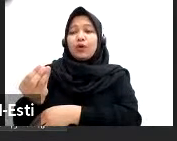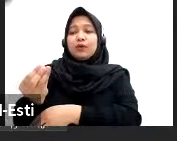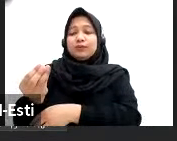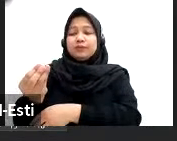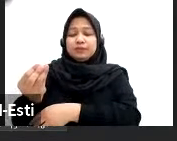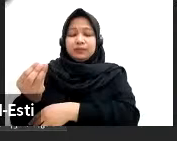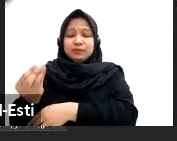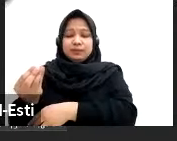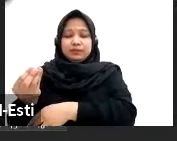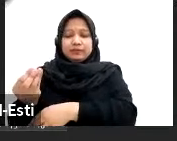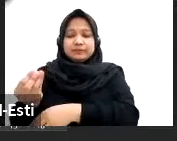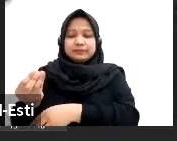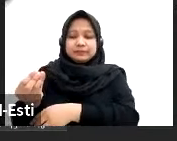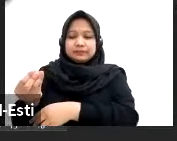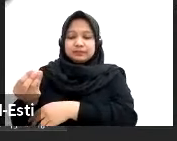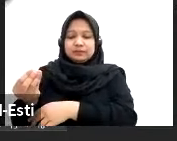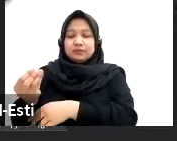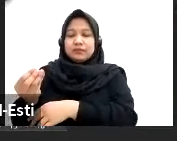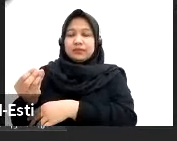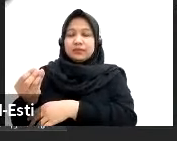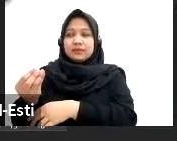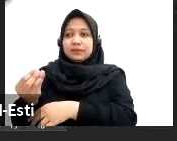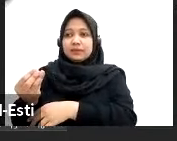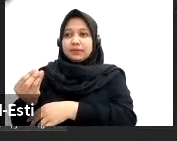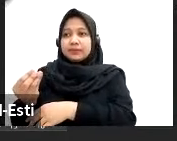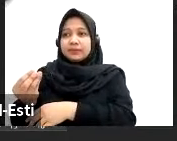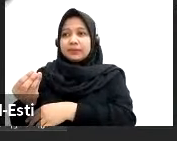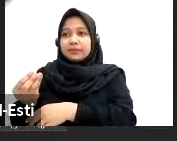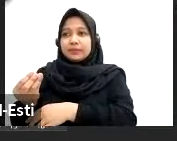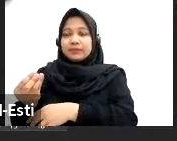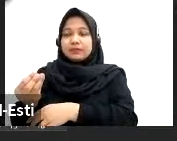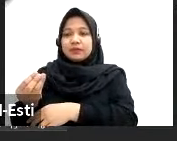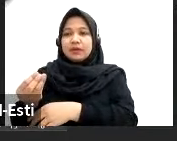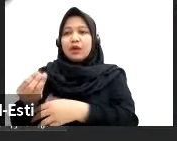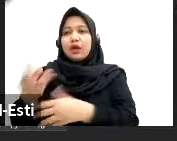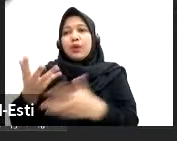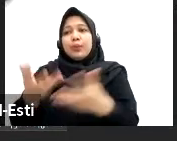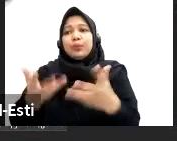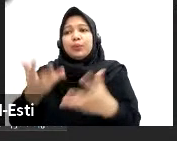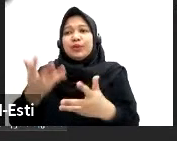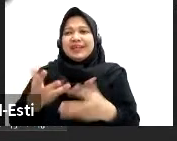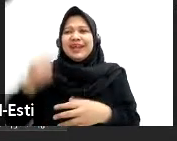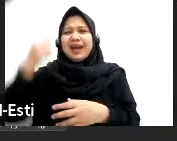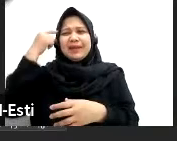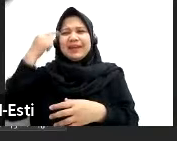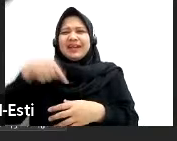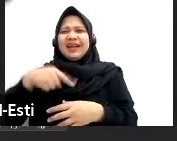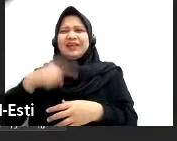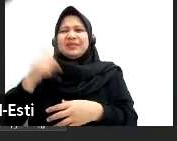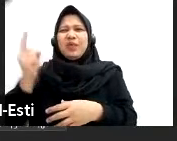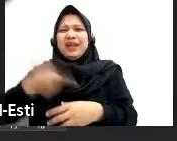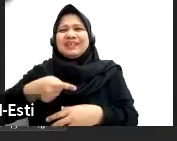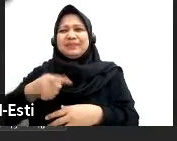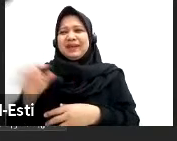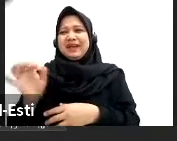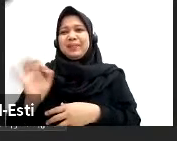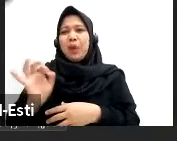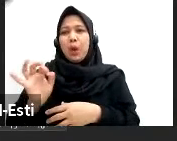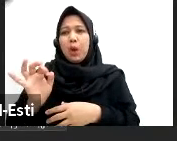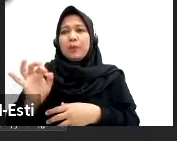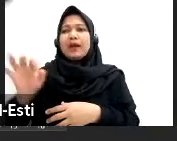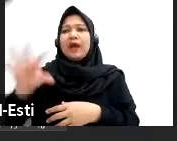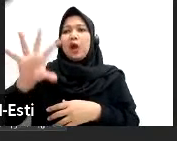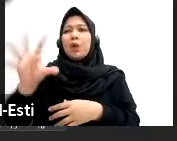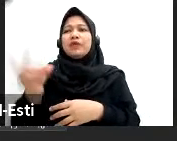ini menjadi satu hal yang belum belum menjadi kewajiban atau nonjol menjadi apa mereka ya ya mereka juga tidak